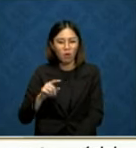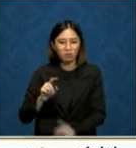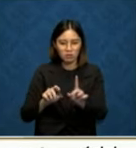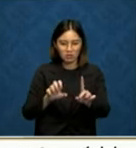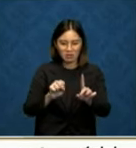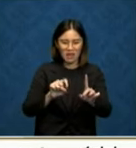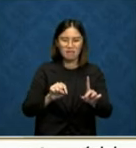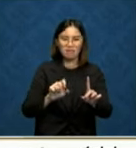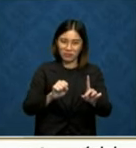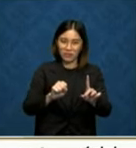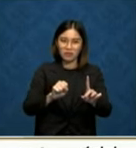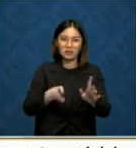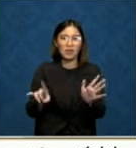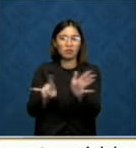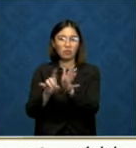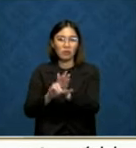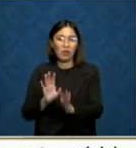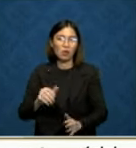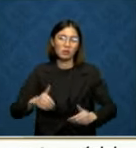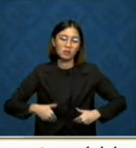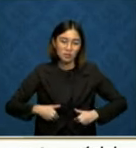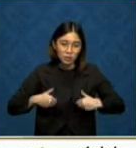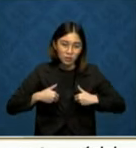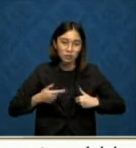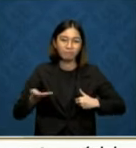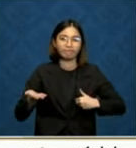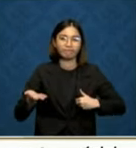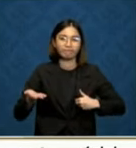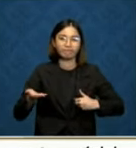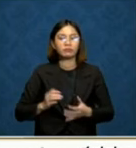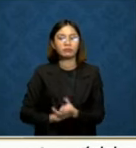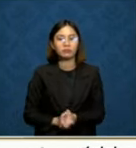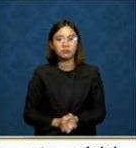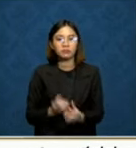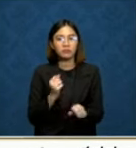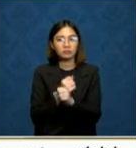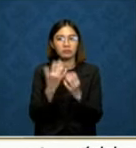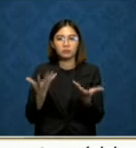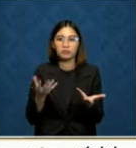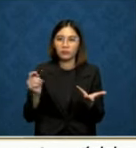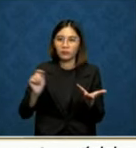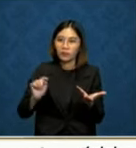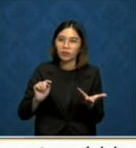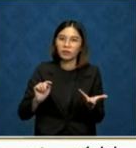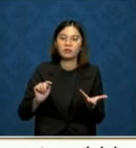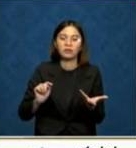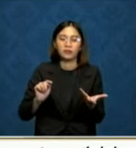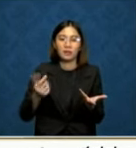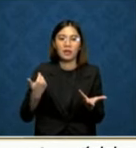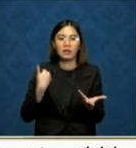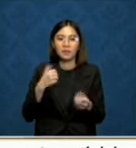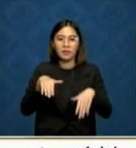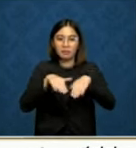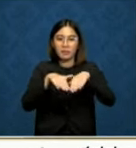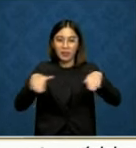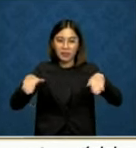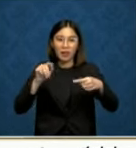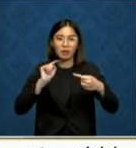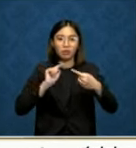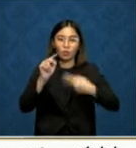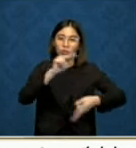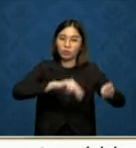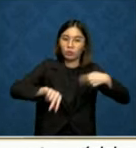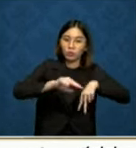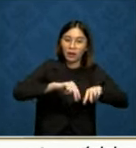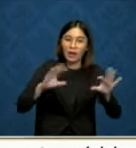000แต่ 1,000 ก็เปน 1,000 สุดท้ายของชีวิตเขาเพราฉะนั้นเราจะทำอยางไร ที่จะทำให้มีมาตรการทั้งการกำ